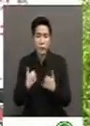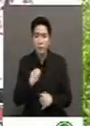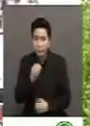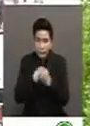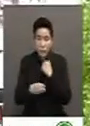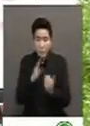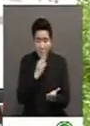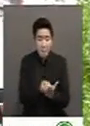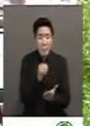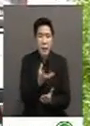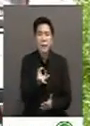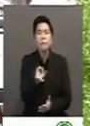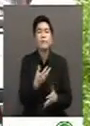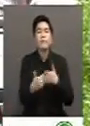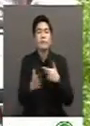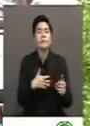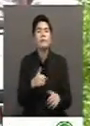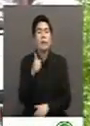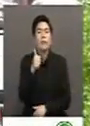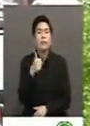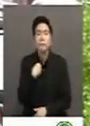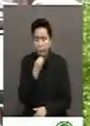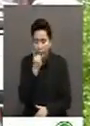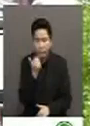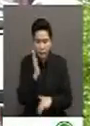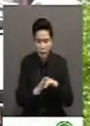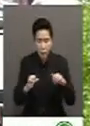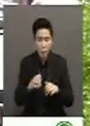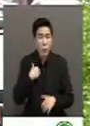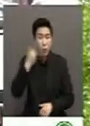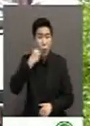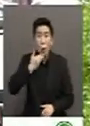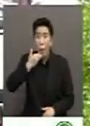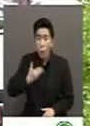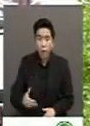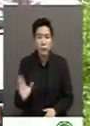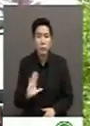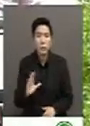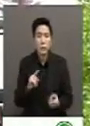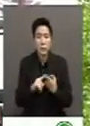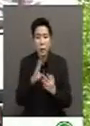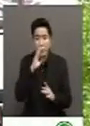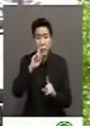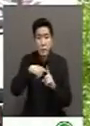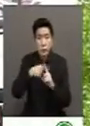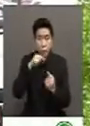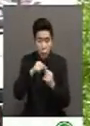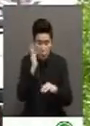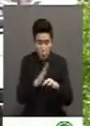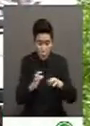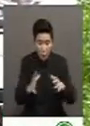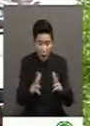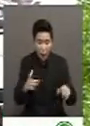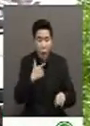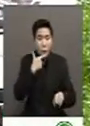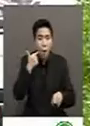าแพงขึ้นนิดหน่อยก็โอเคก็ได้ก็มันทุเรียนก็ไม่ได้มีทุกหน้าเนาะถ้าแบบเป็นหน้าที่ทุเรียนออกเยอะๆแล้วมันแบบ